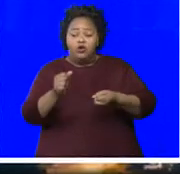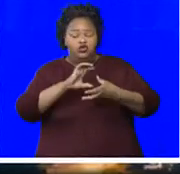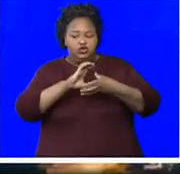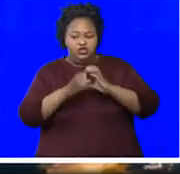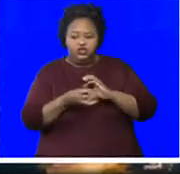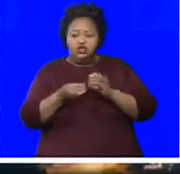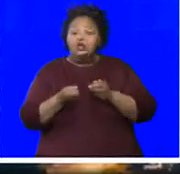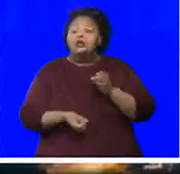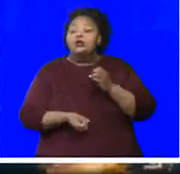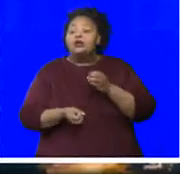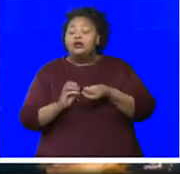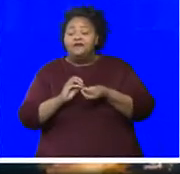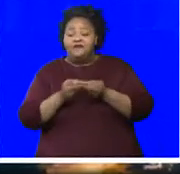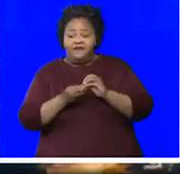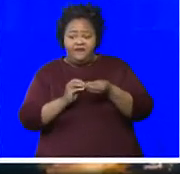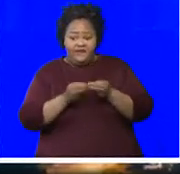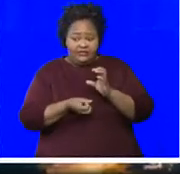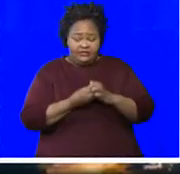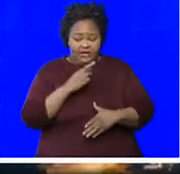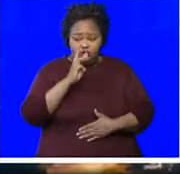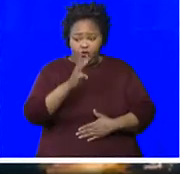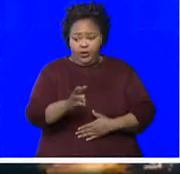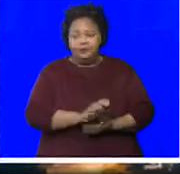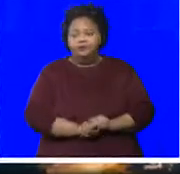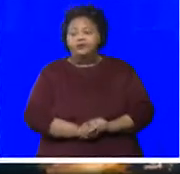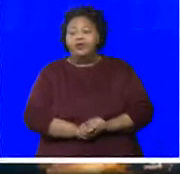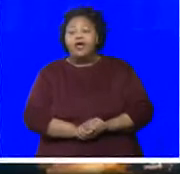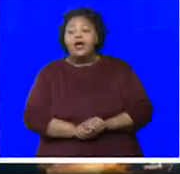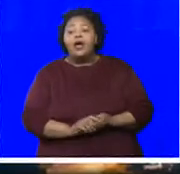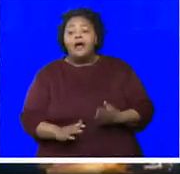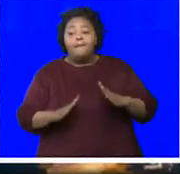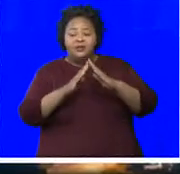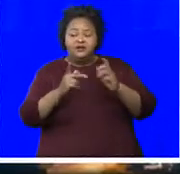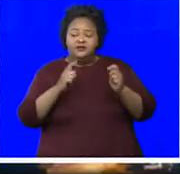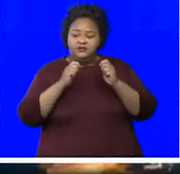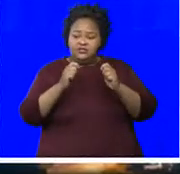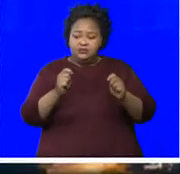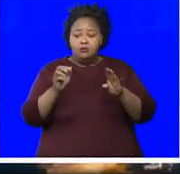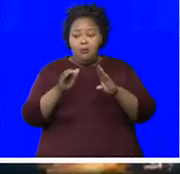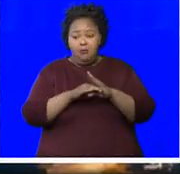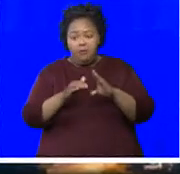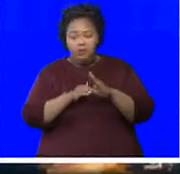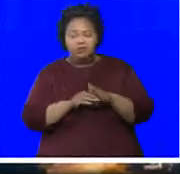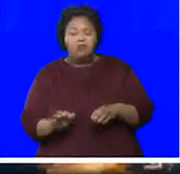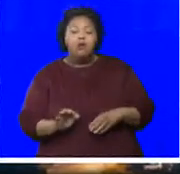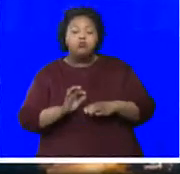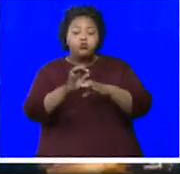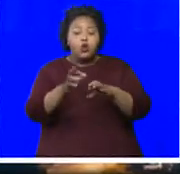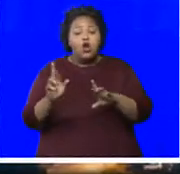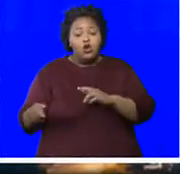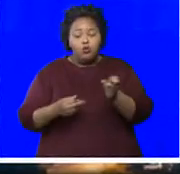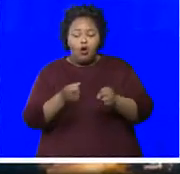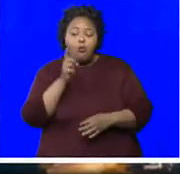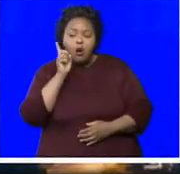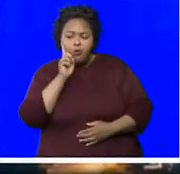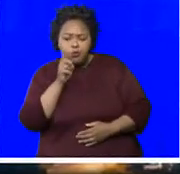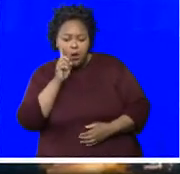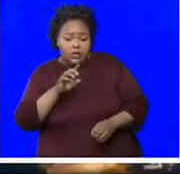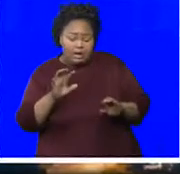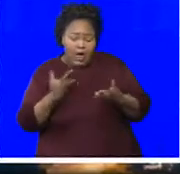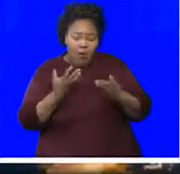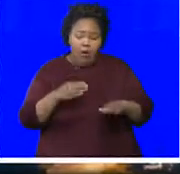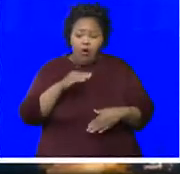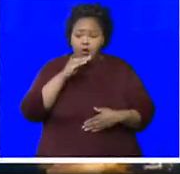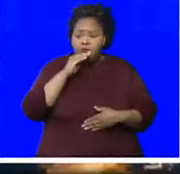Emalunga alelitiko avakashele le nkundla kuyewubuka simo semigwaqo loya enkundleni lobongasekho esimeni lesikahle lokuphocela ukuthi